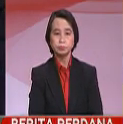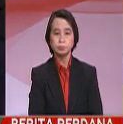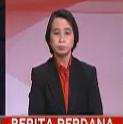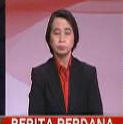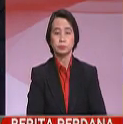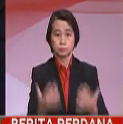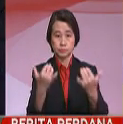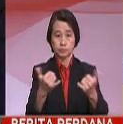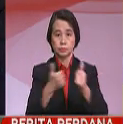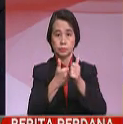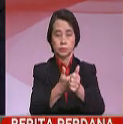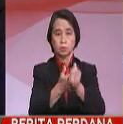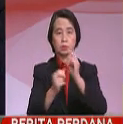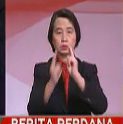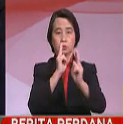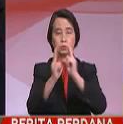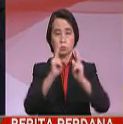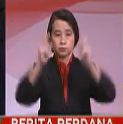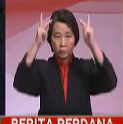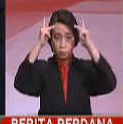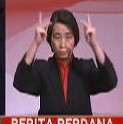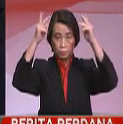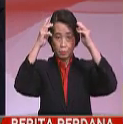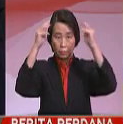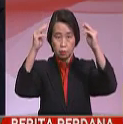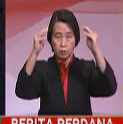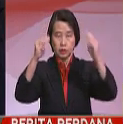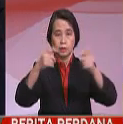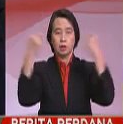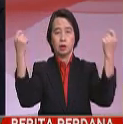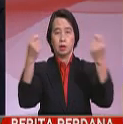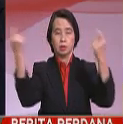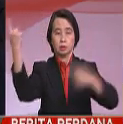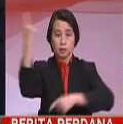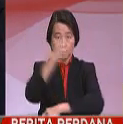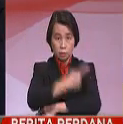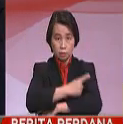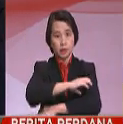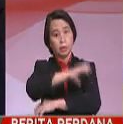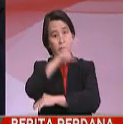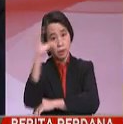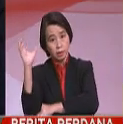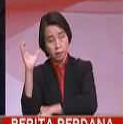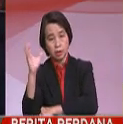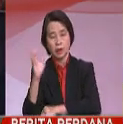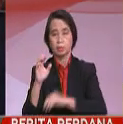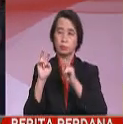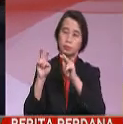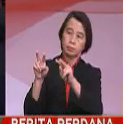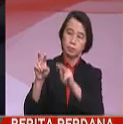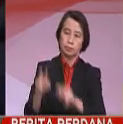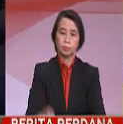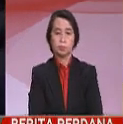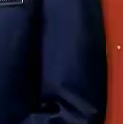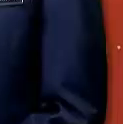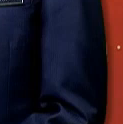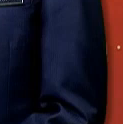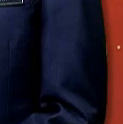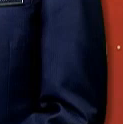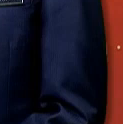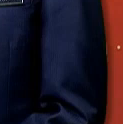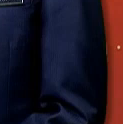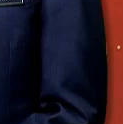Dan sekarang kita ikuti ucapan Perdana Menteri sempena sambutan Hari Natal. Sama-sama kita saksikan.